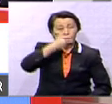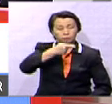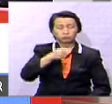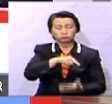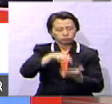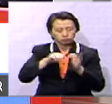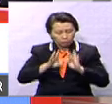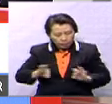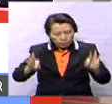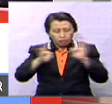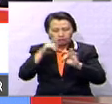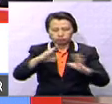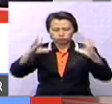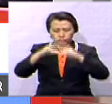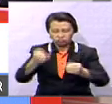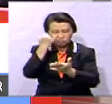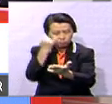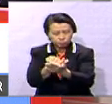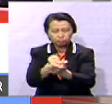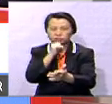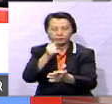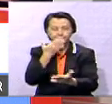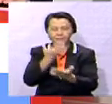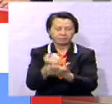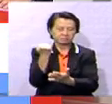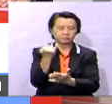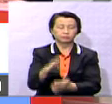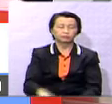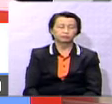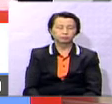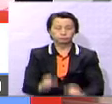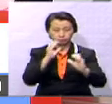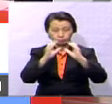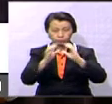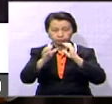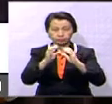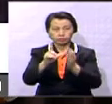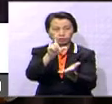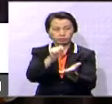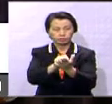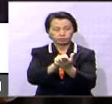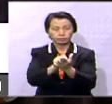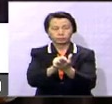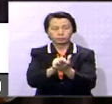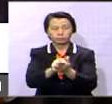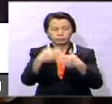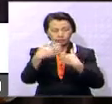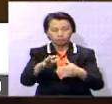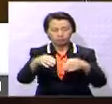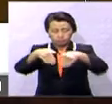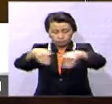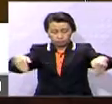ia penting bagi menangani anasir yang tidak diingini. Bercakap pada sidang media selepas sidang mesyuarat jawatankuasa